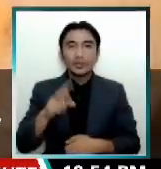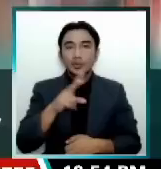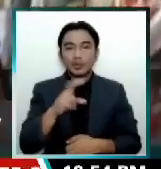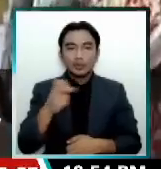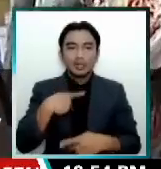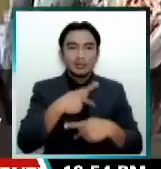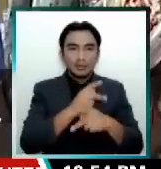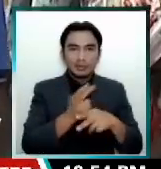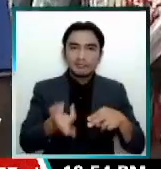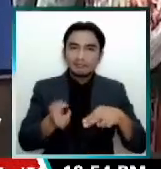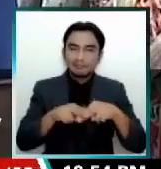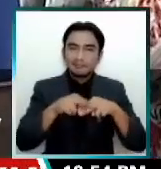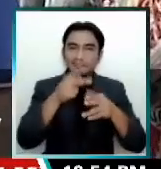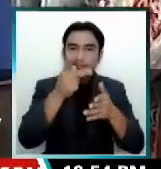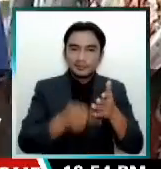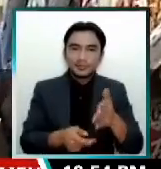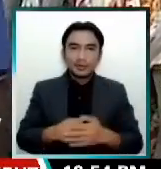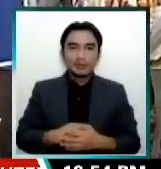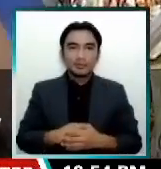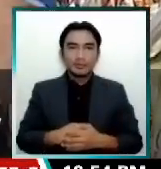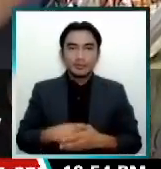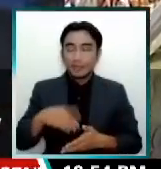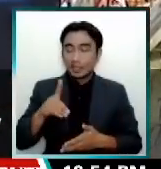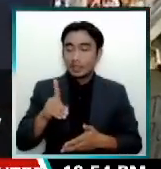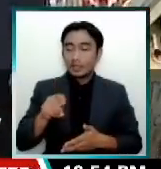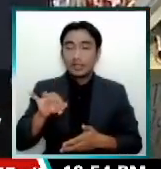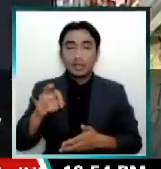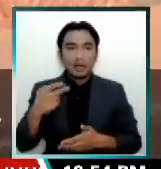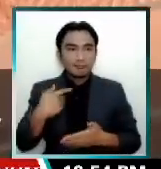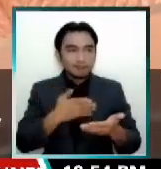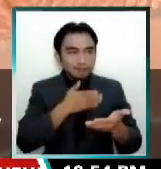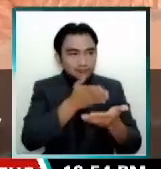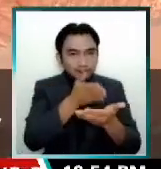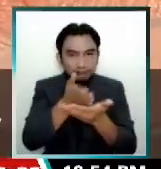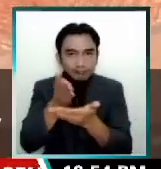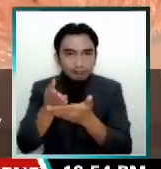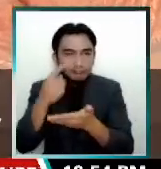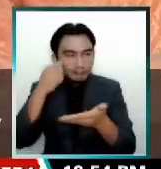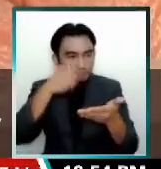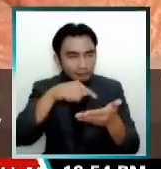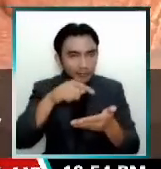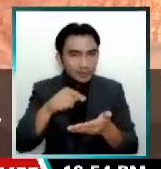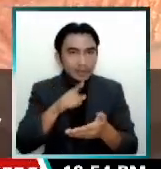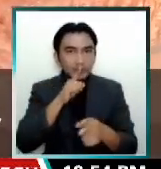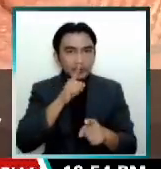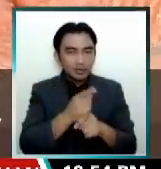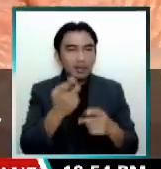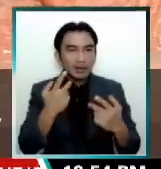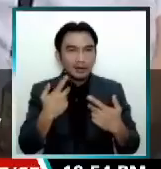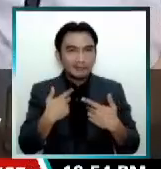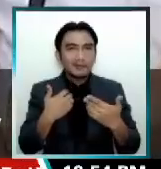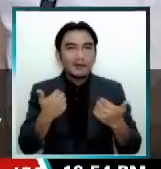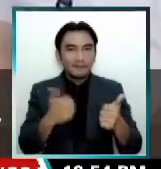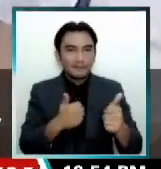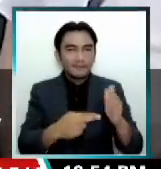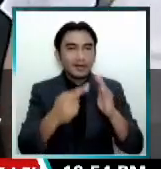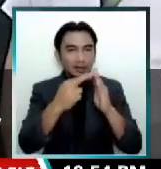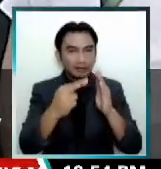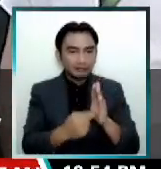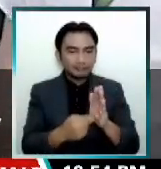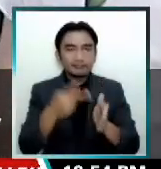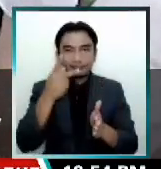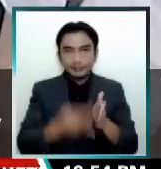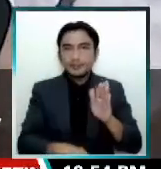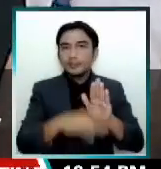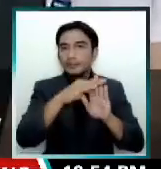presyo. Nag-inspeksyon ang DTI sa ilang supermarket kanina para matiyak na nasusunod ang kanilang price guide at para malaman